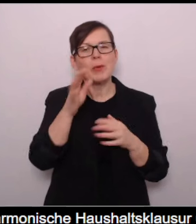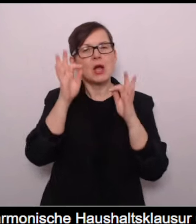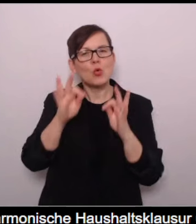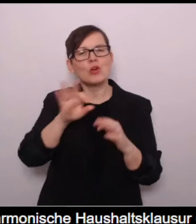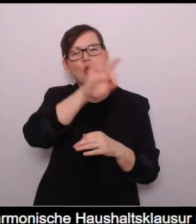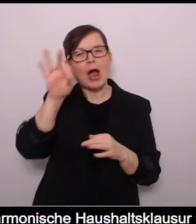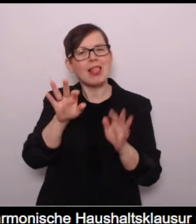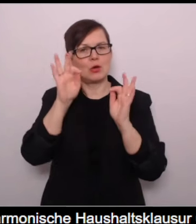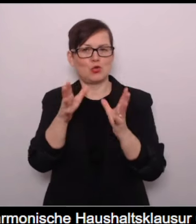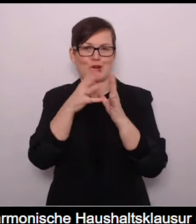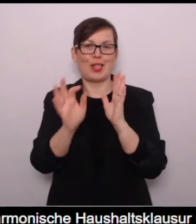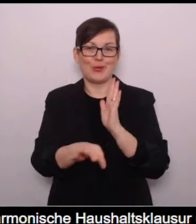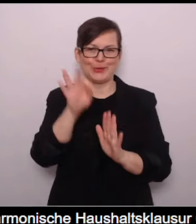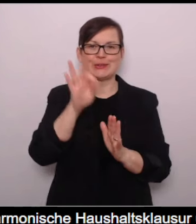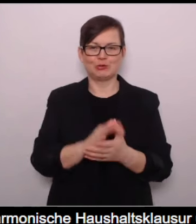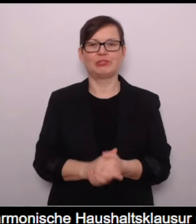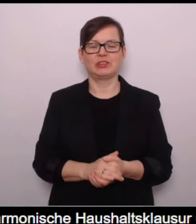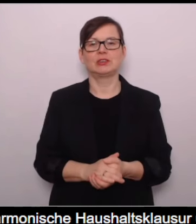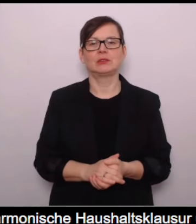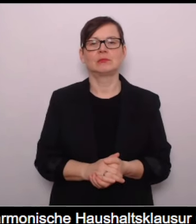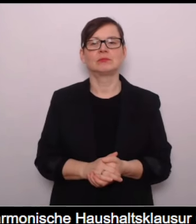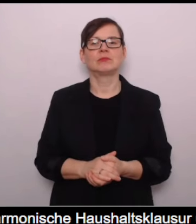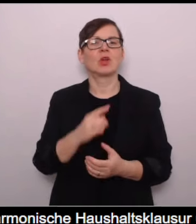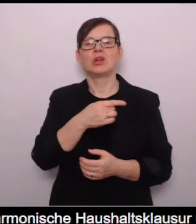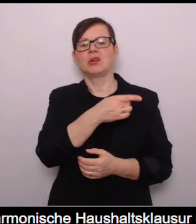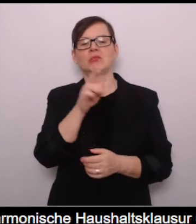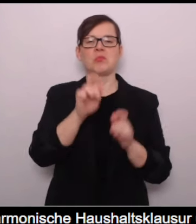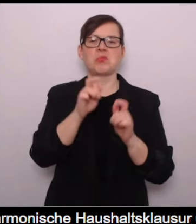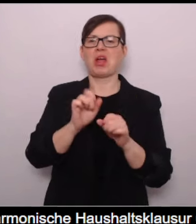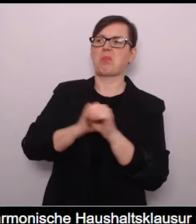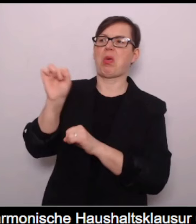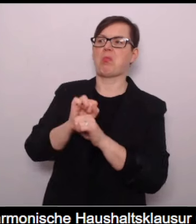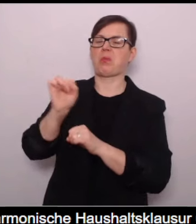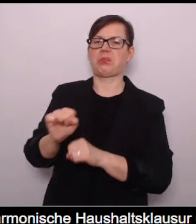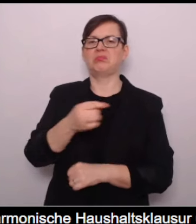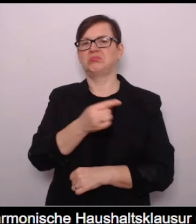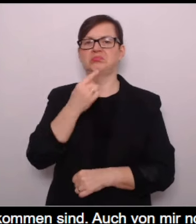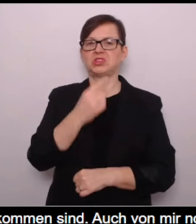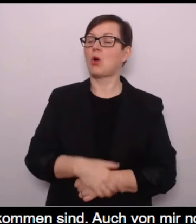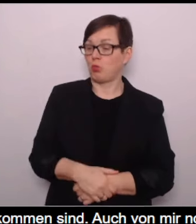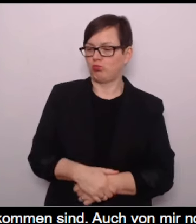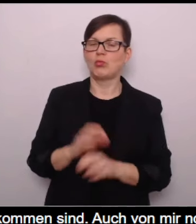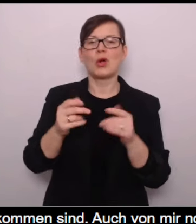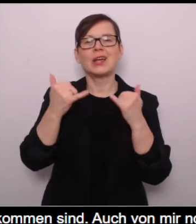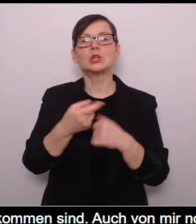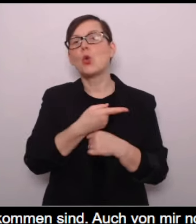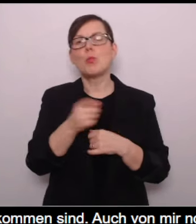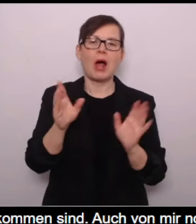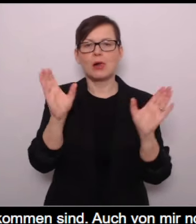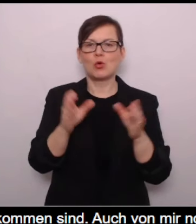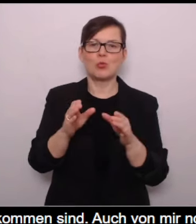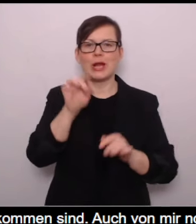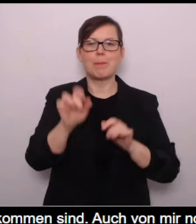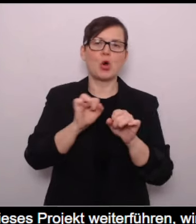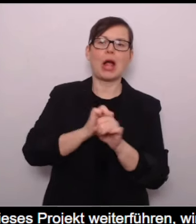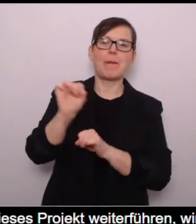Investor. Um eben eine sinnvolle, ganzheitlich akzeptierte Lösung zu finden und nicht denen Auftrieb zu geben,